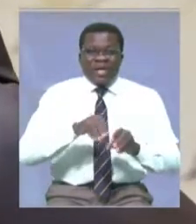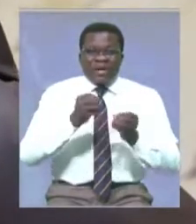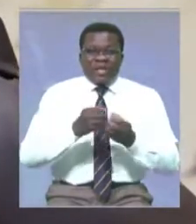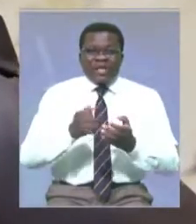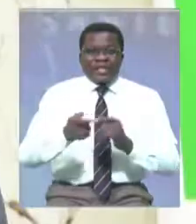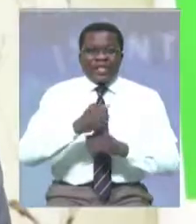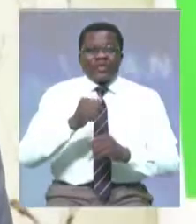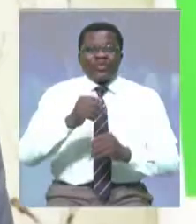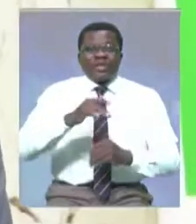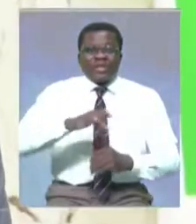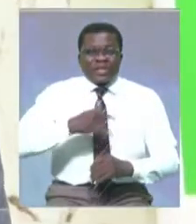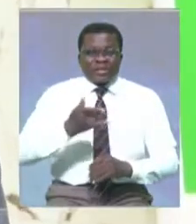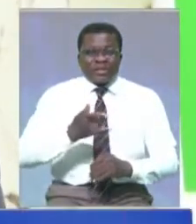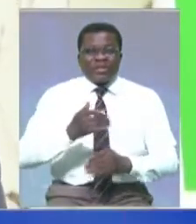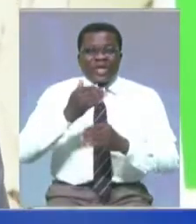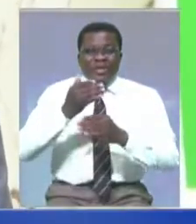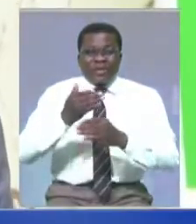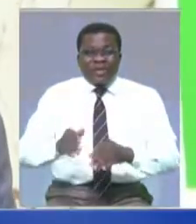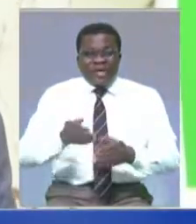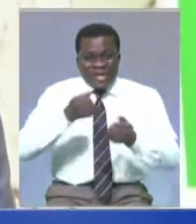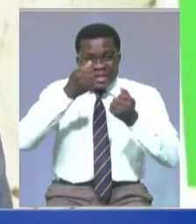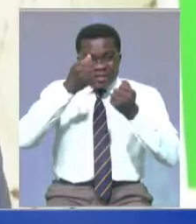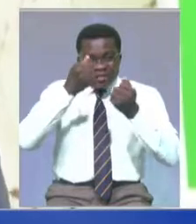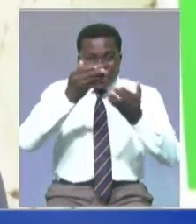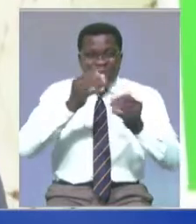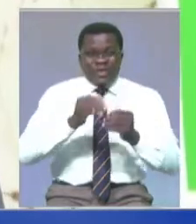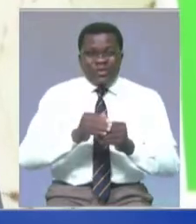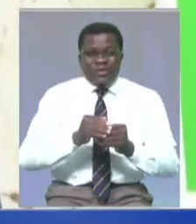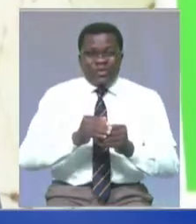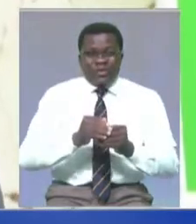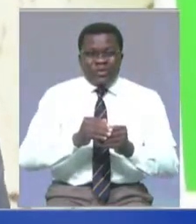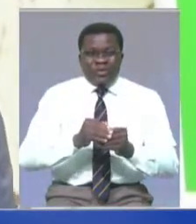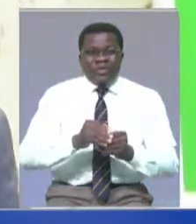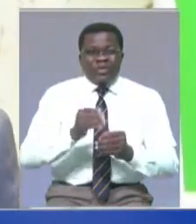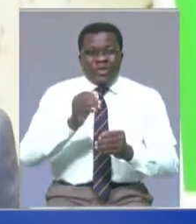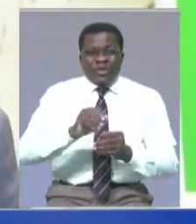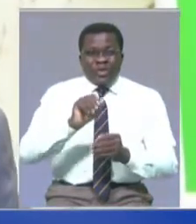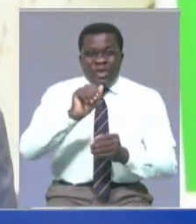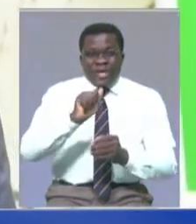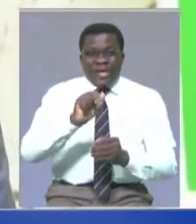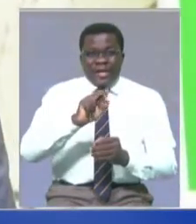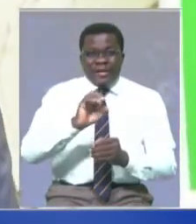journée de sensibilisation et de partage d'informations, la RCC